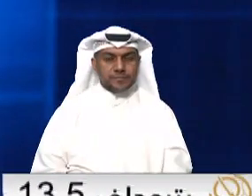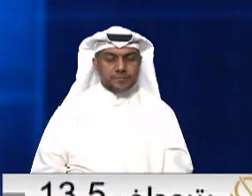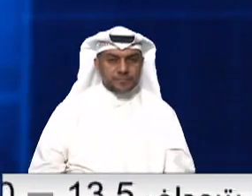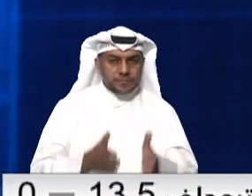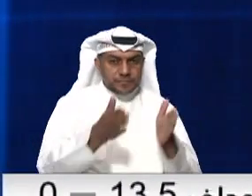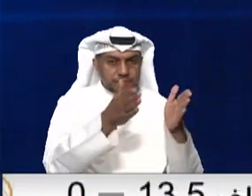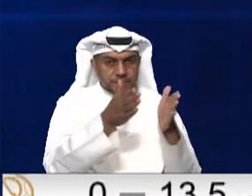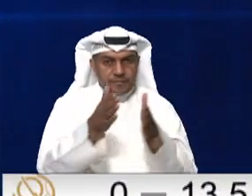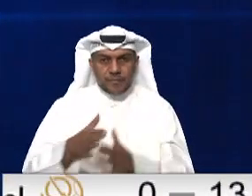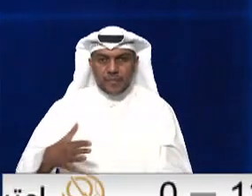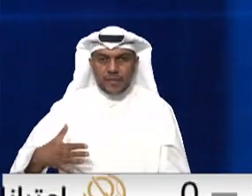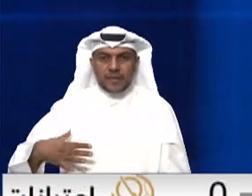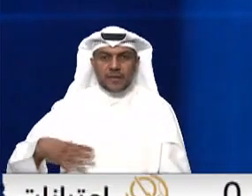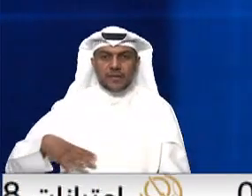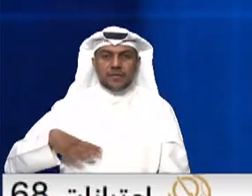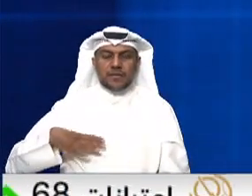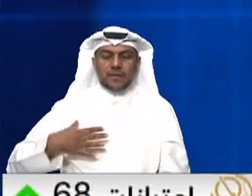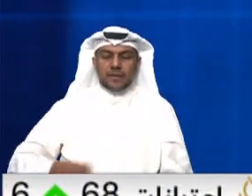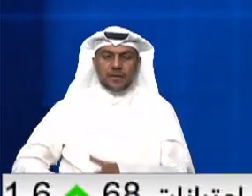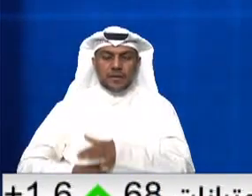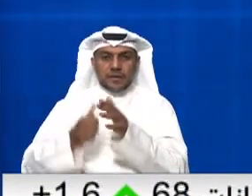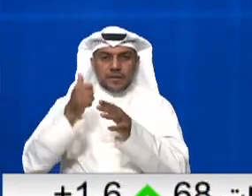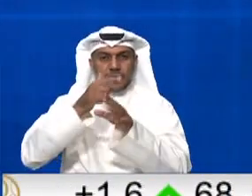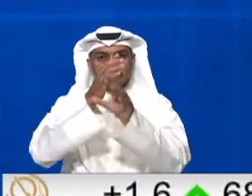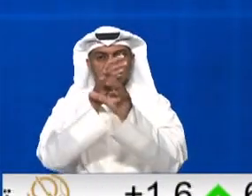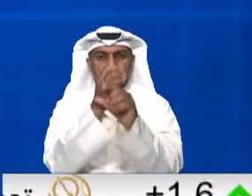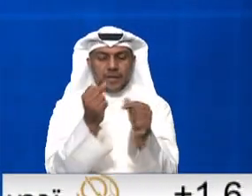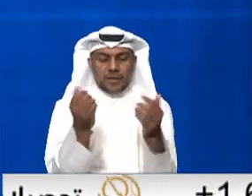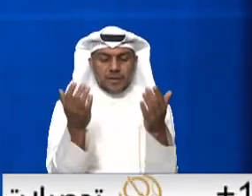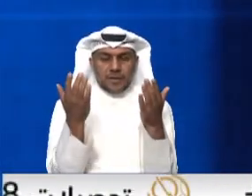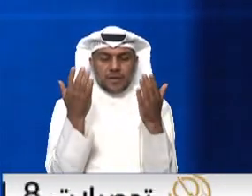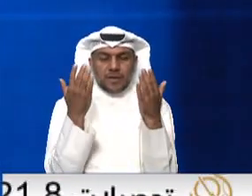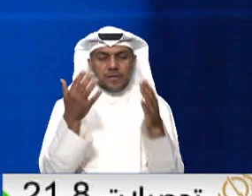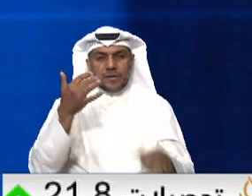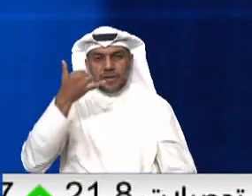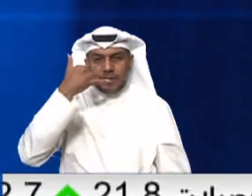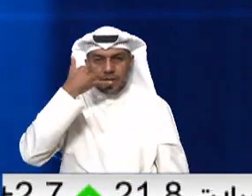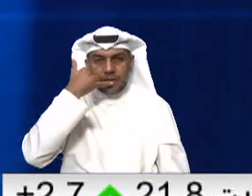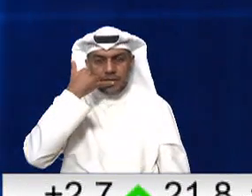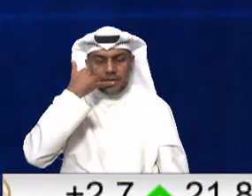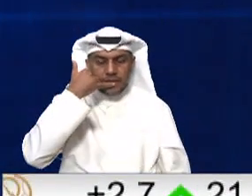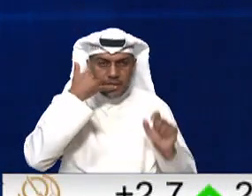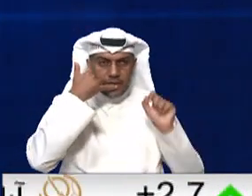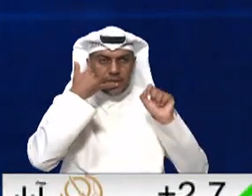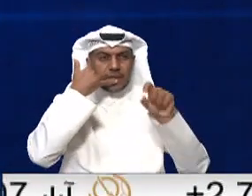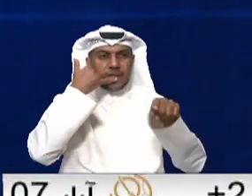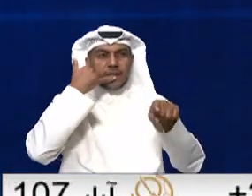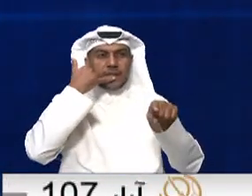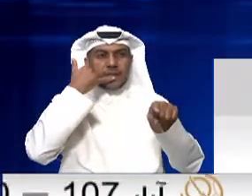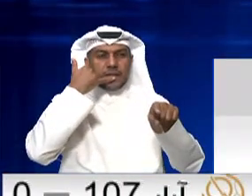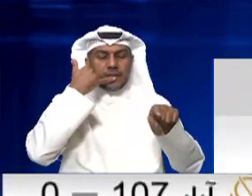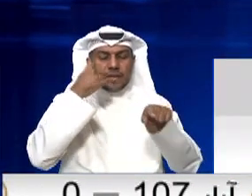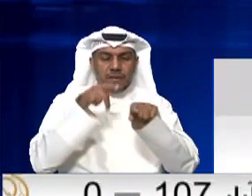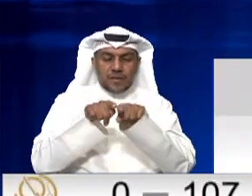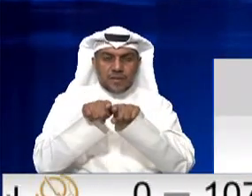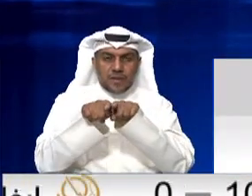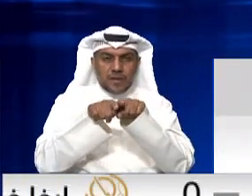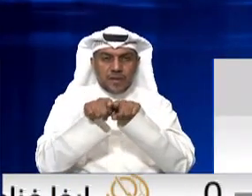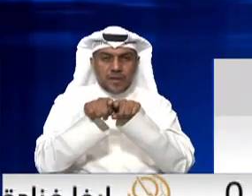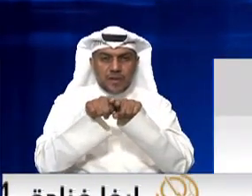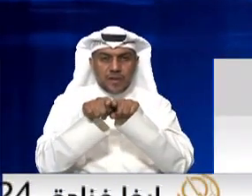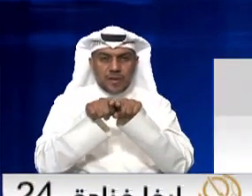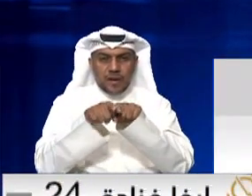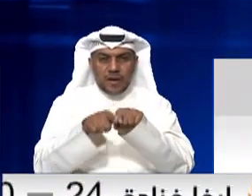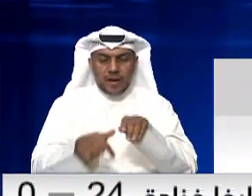أجرى سمو ولي العهد الشيخ مشعل الأحمد الجابر صباح حفظه الله اتصالا هاتفيا بأخيه صاحب الجلالة سلطان هيثم